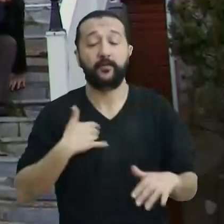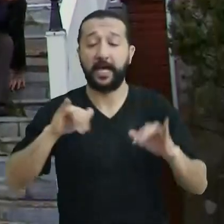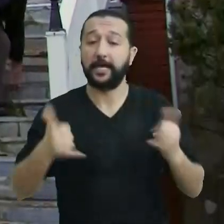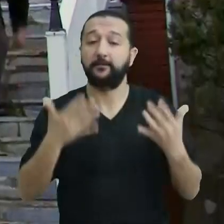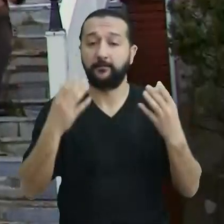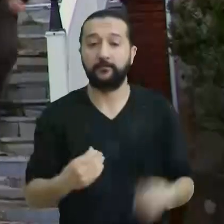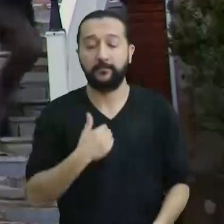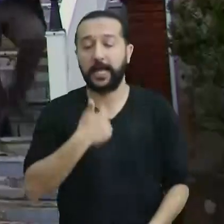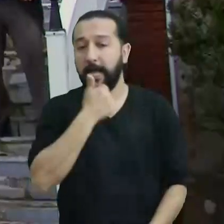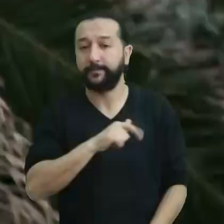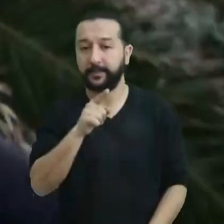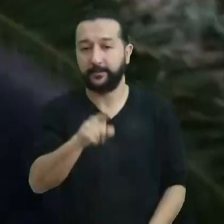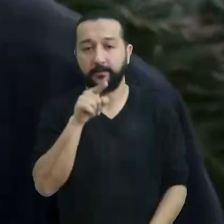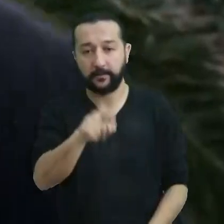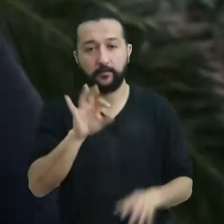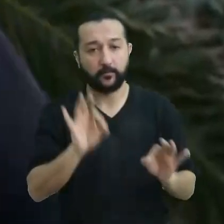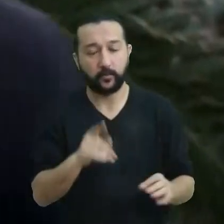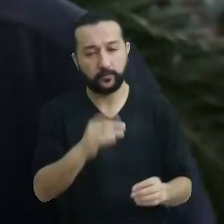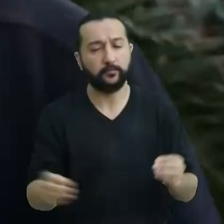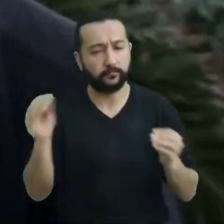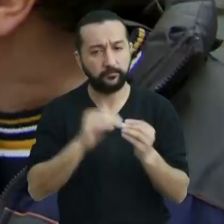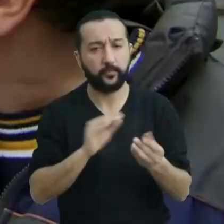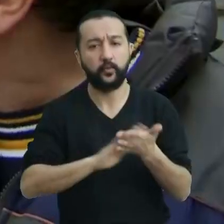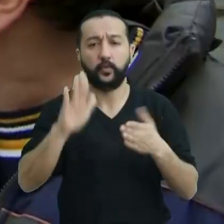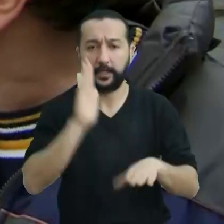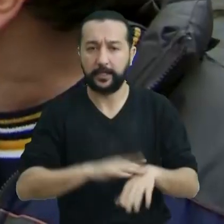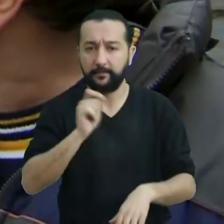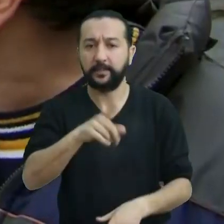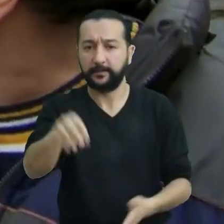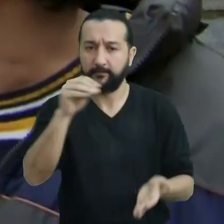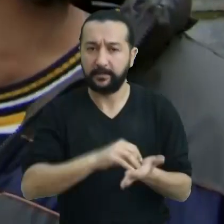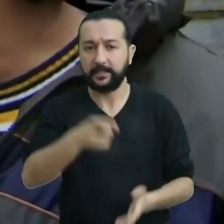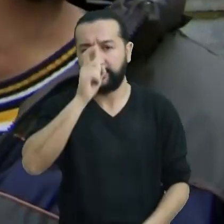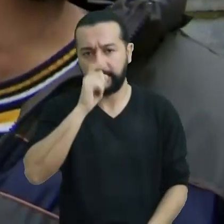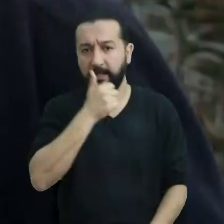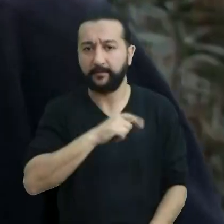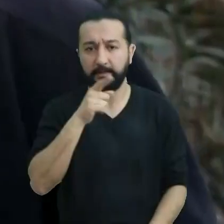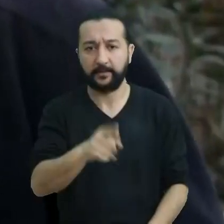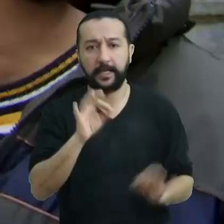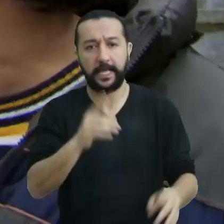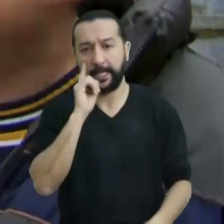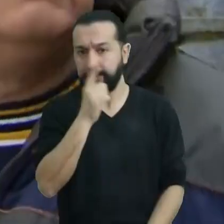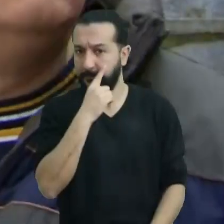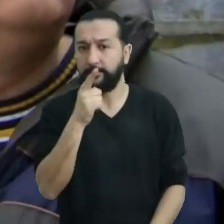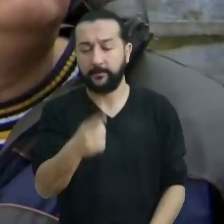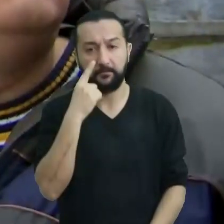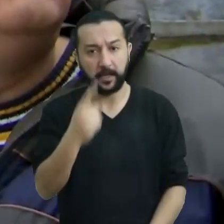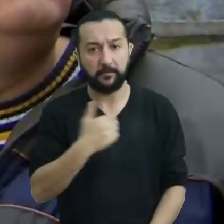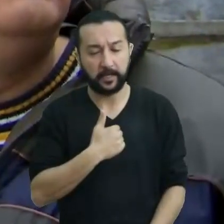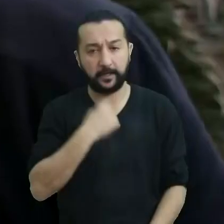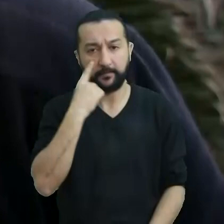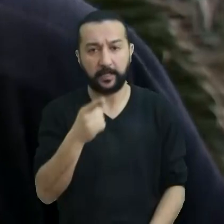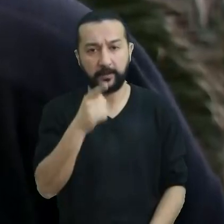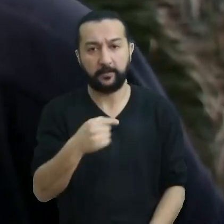halime, bitti. Ya Şükrü abi, sen bunun da üstesinden gelirsin ya. Sen bahşişlerin efendisin Şükrü abi. Enişte, bak bakayım